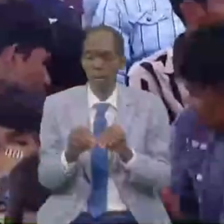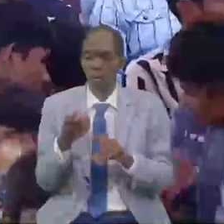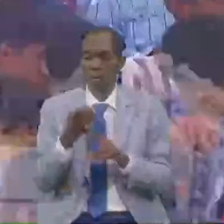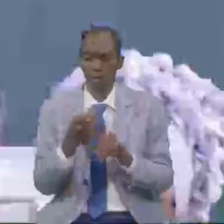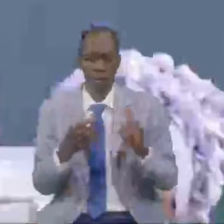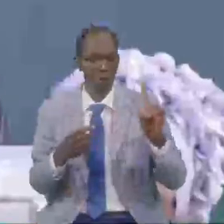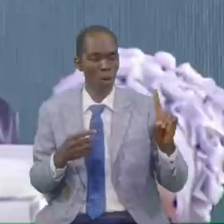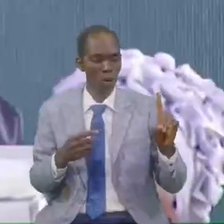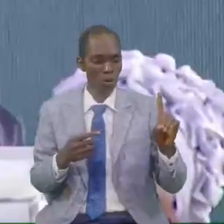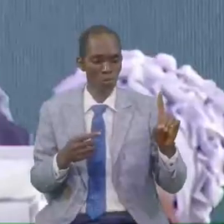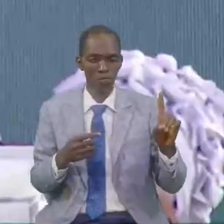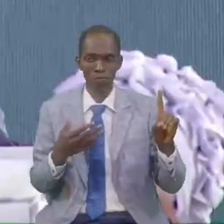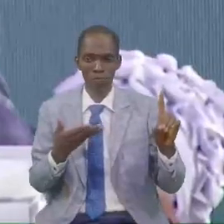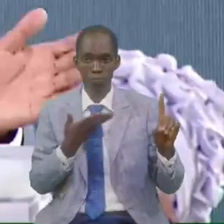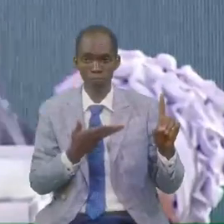vous rapprochez le 1.